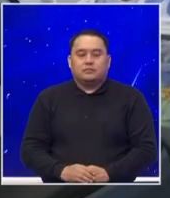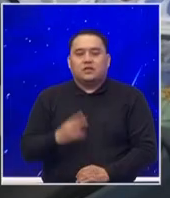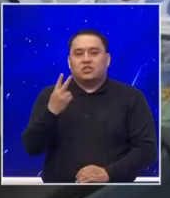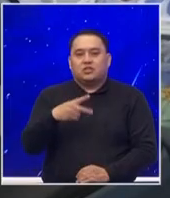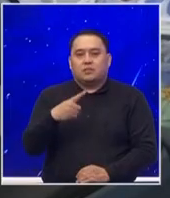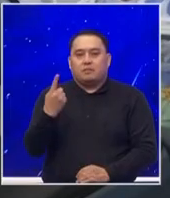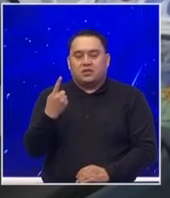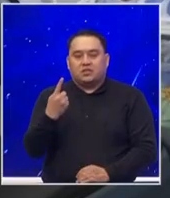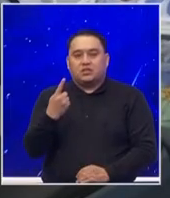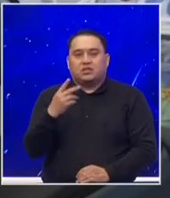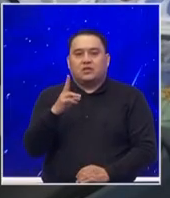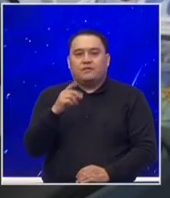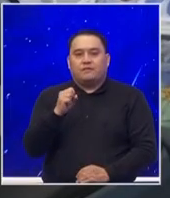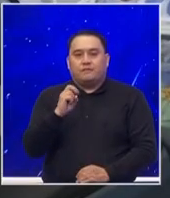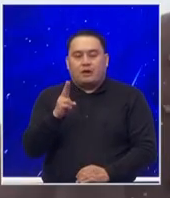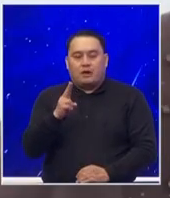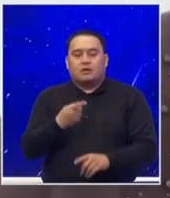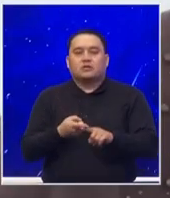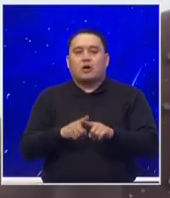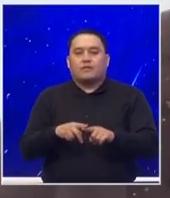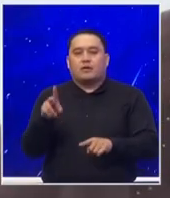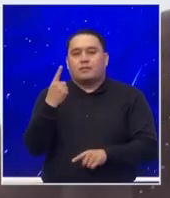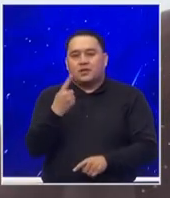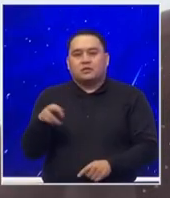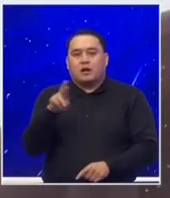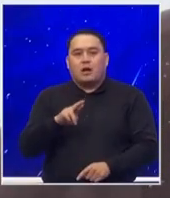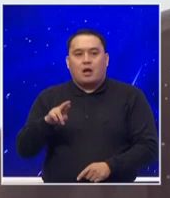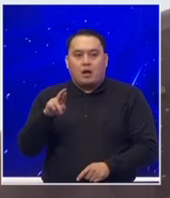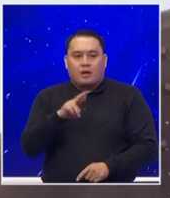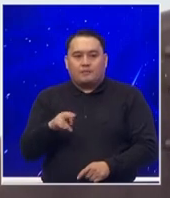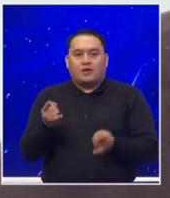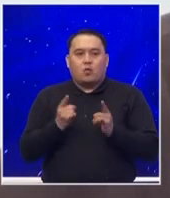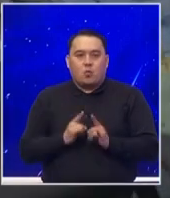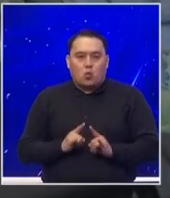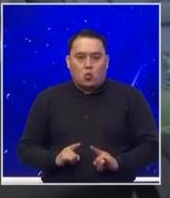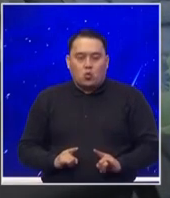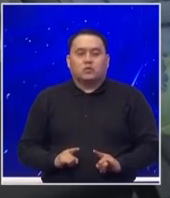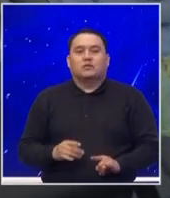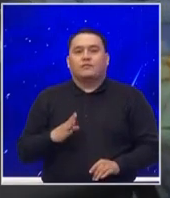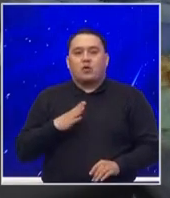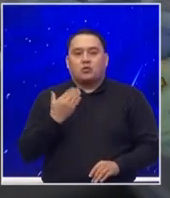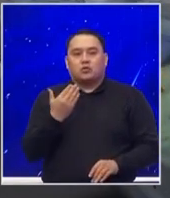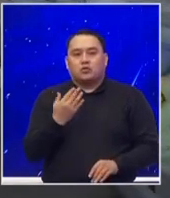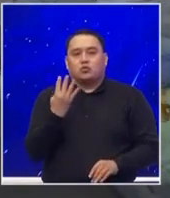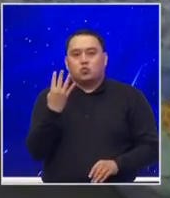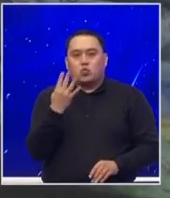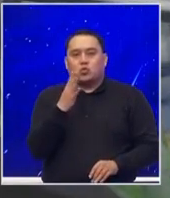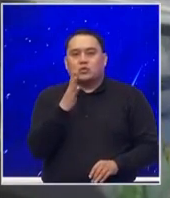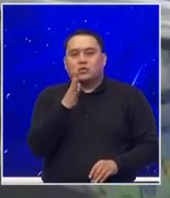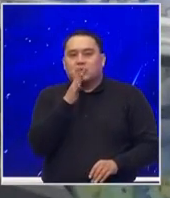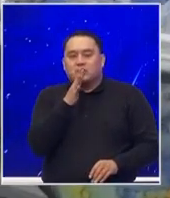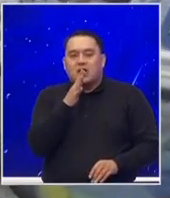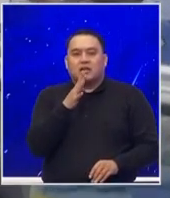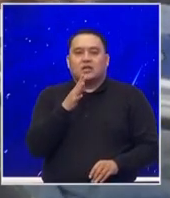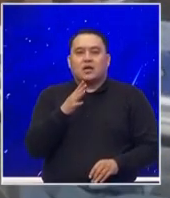Жирмабринши хасыр, жирмабринши жыл. Жыл басталар сәт қаңтардың бірінде Мақпал Мұқанова перзентін өмірге әкелді. 4 жастағы қызынан кейінгі